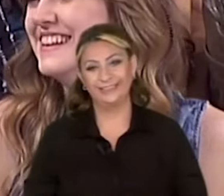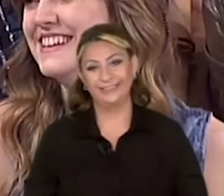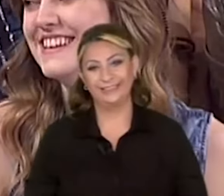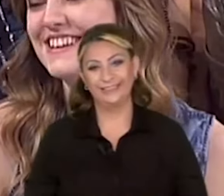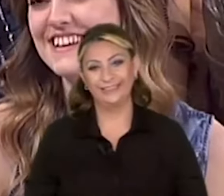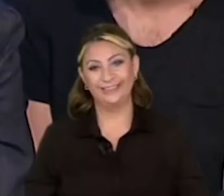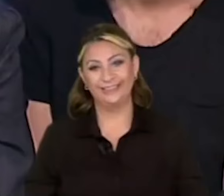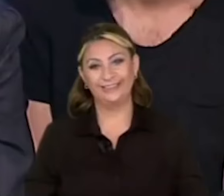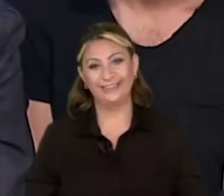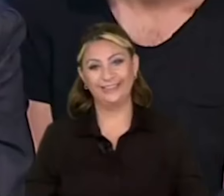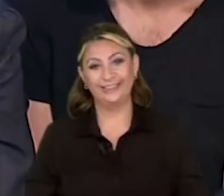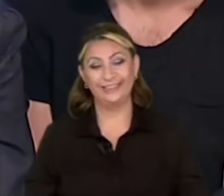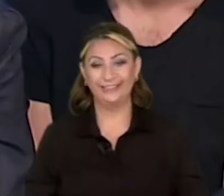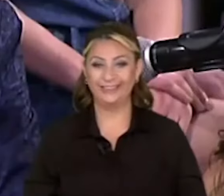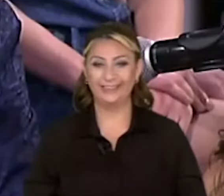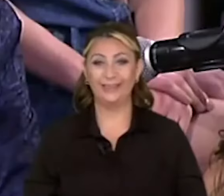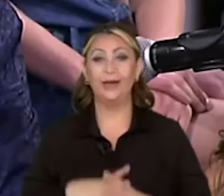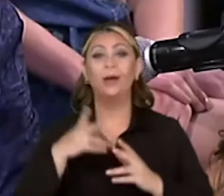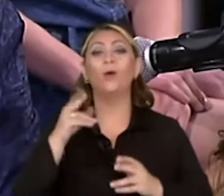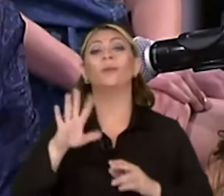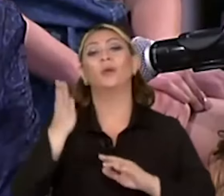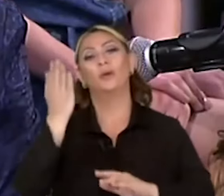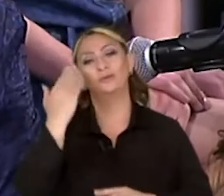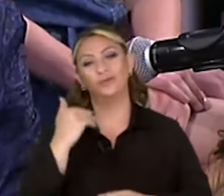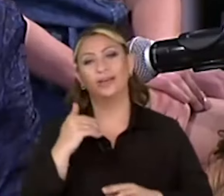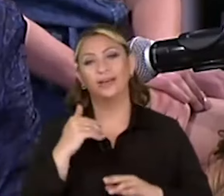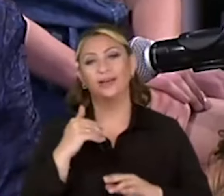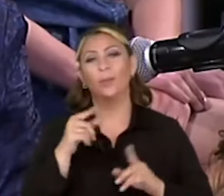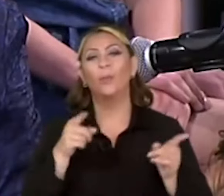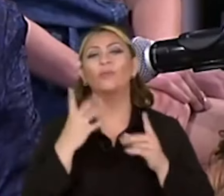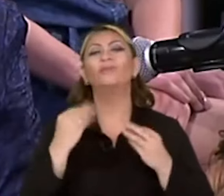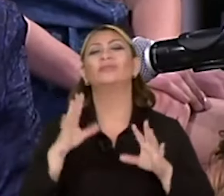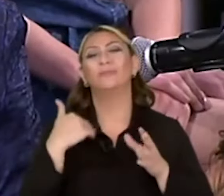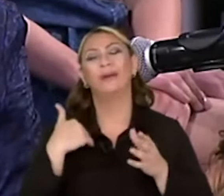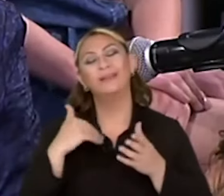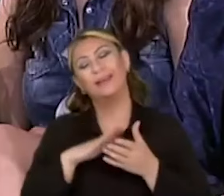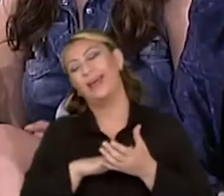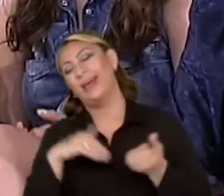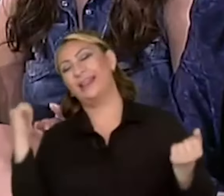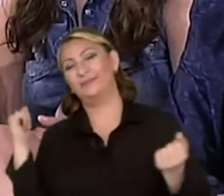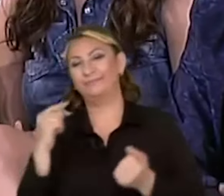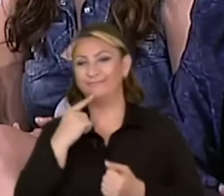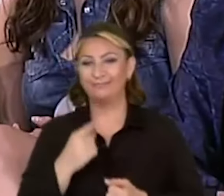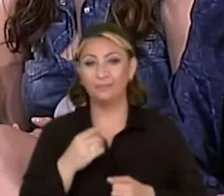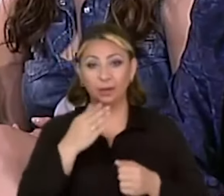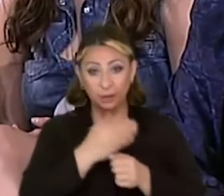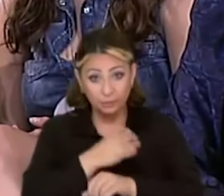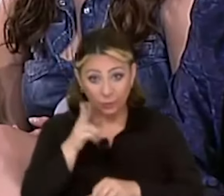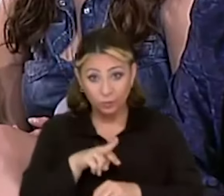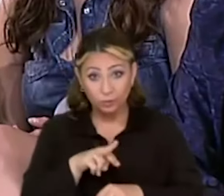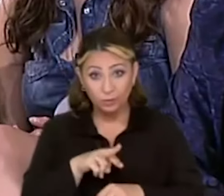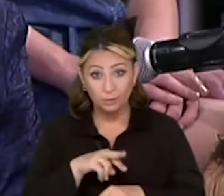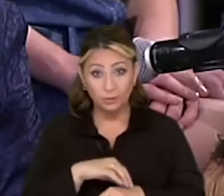an. Yok sonra rahmetli olmadan önce galiba bu böyle olmayacak, ben ayrılayım dedi. O ayrıldı çok. Evet. Harbi mi rahmetli